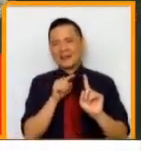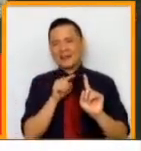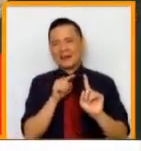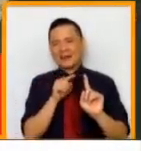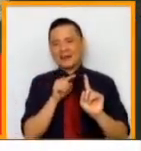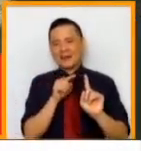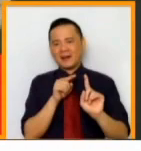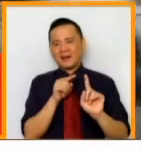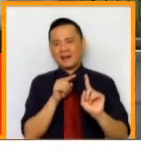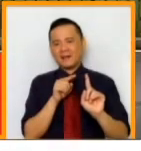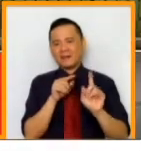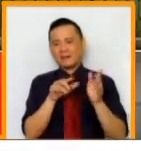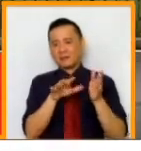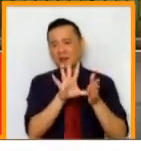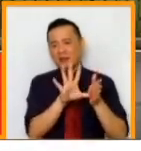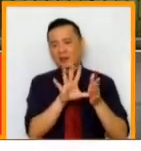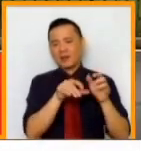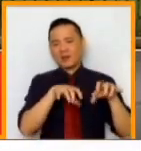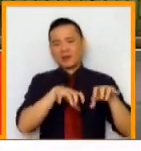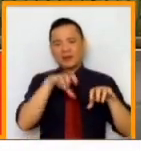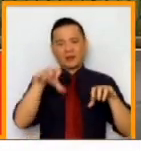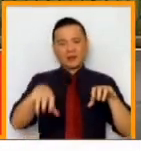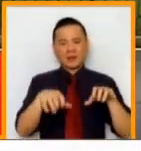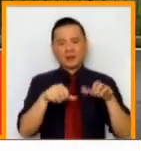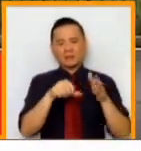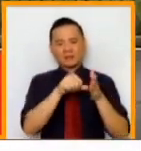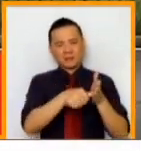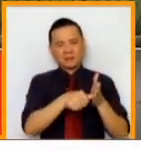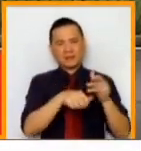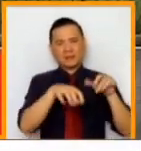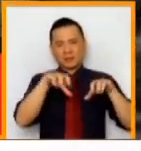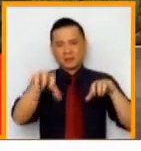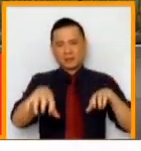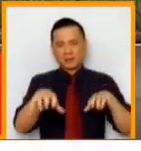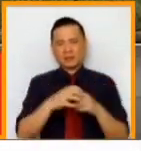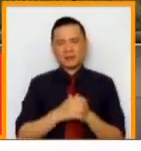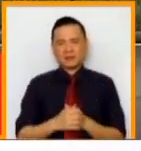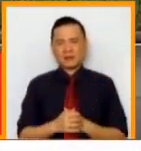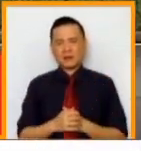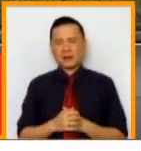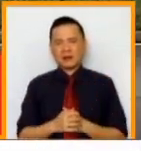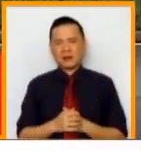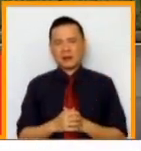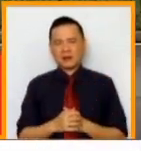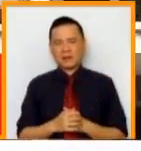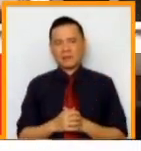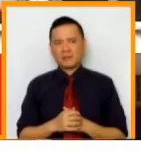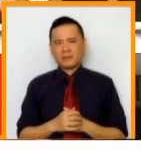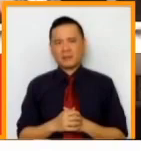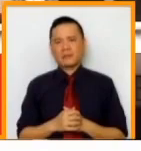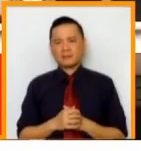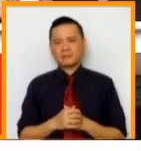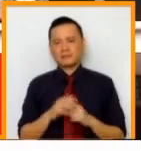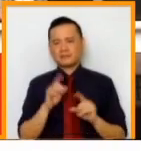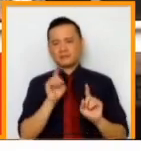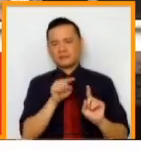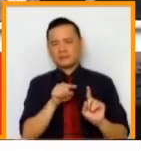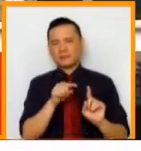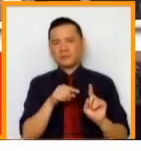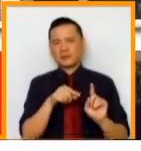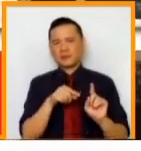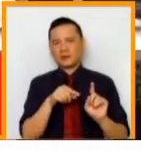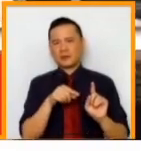kundi yung filing lang. So wala tayong crowd na in-expect. Okay. Sa labas, of course, ng facility natin, baka magkaroon ng